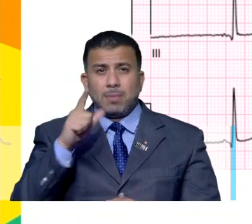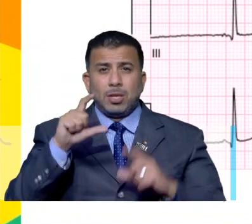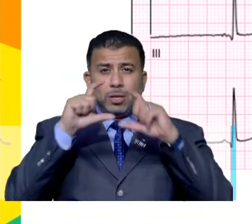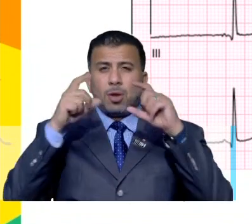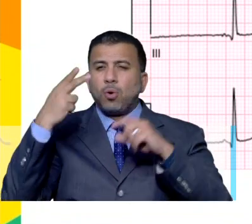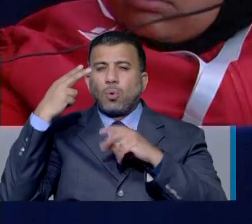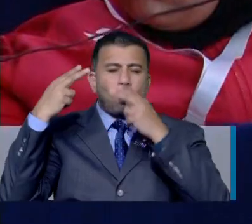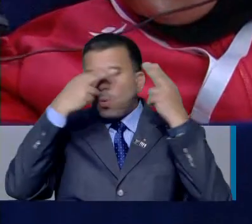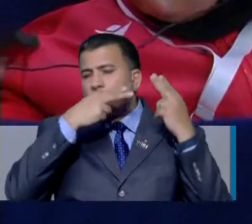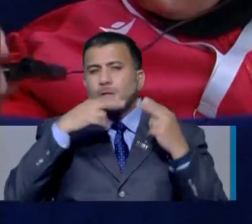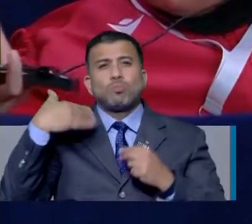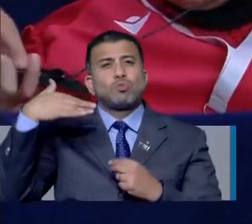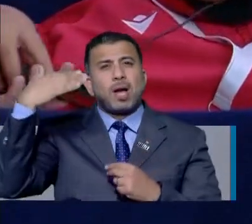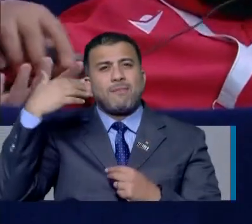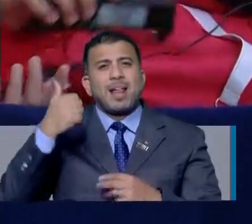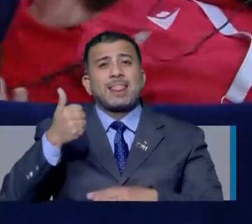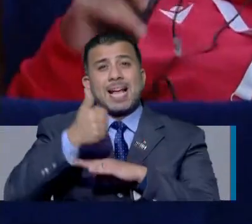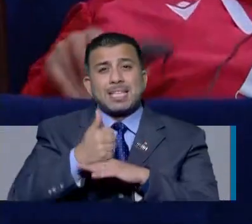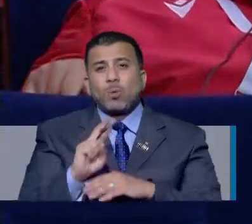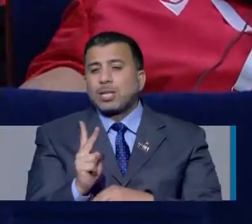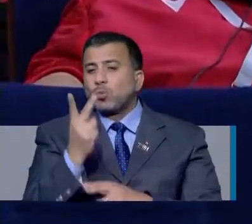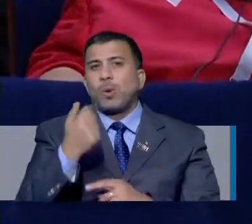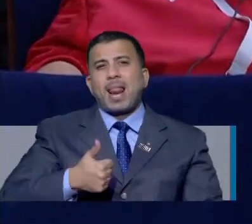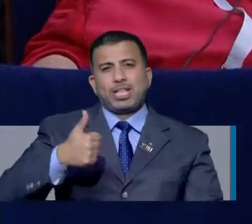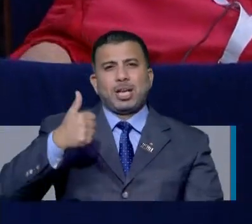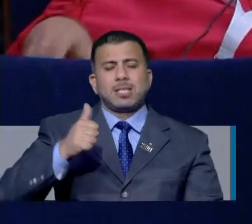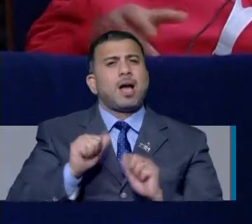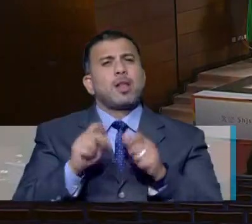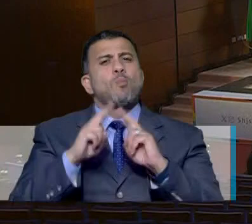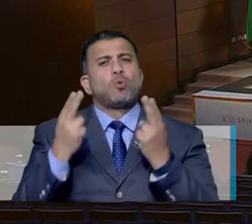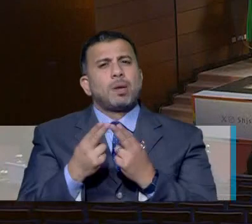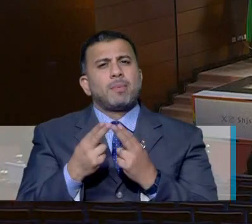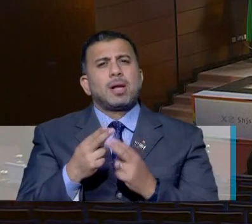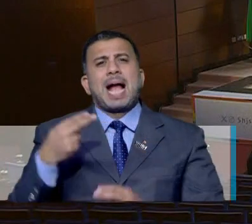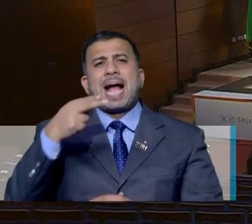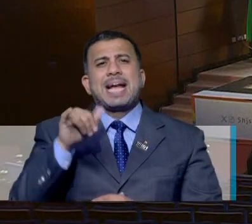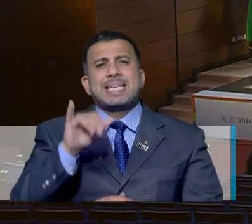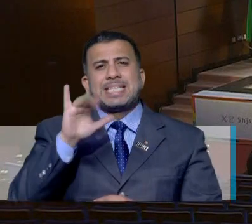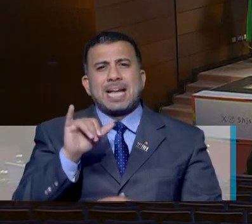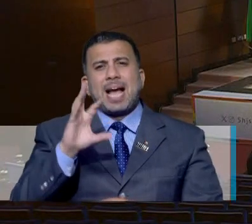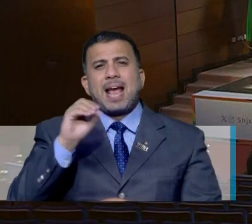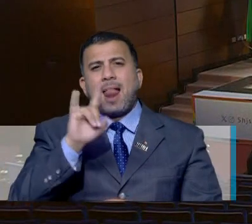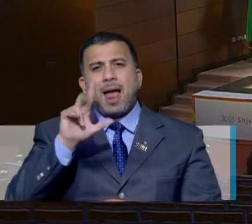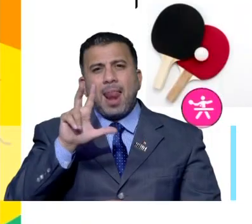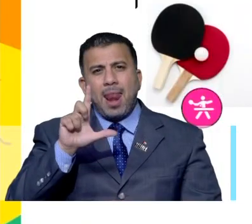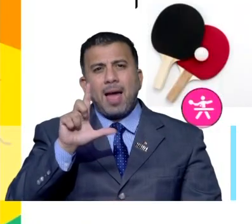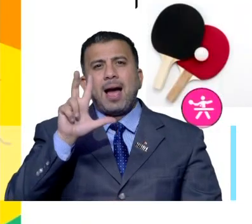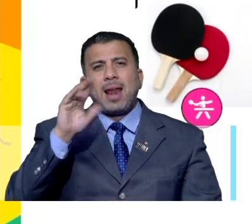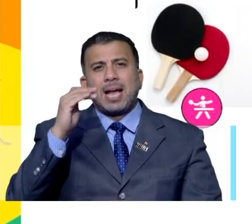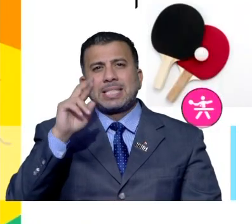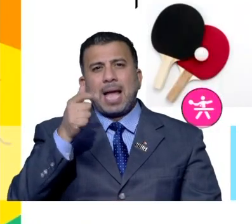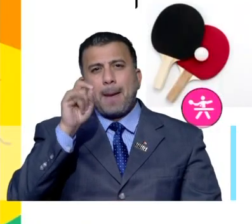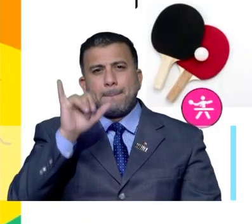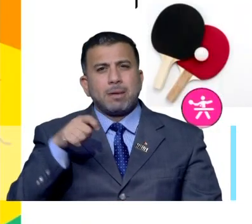رؤيه مستقبليه للتاسيس والتطوير والانجاز حضر المؤتمر كل من سعاده عيسى هلال الحزامي